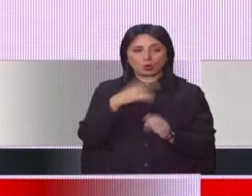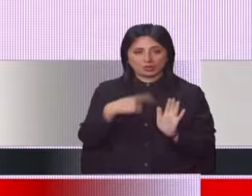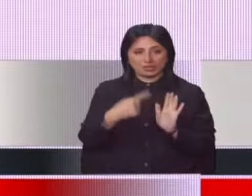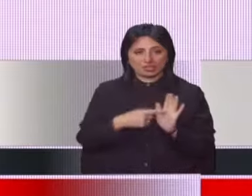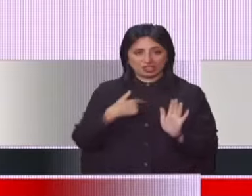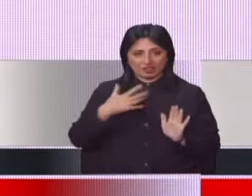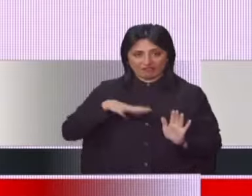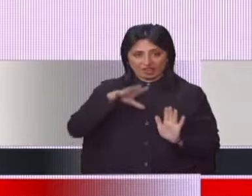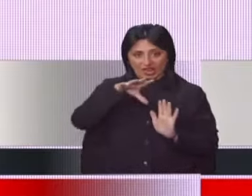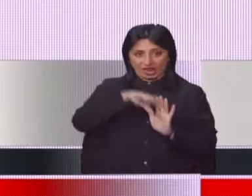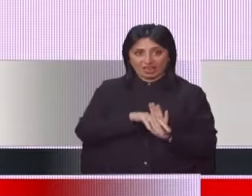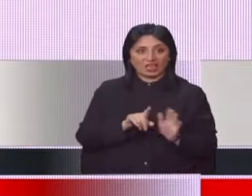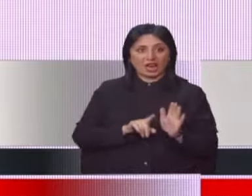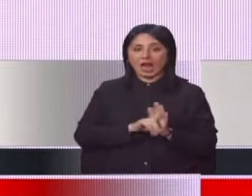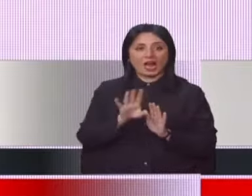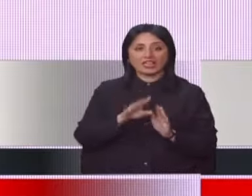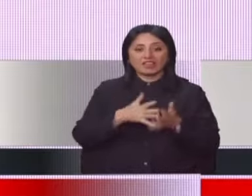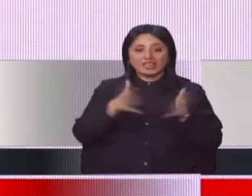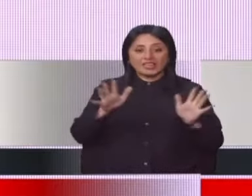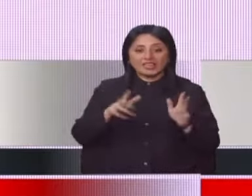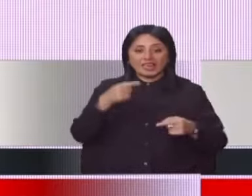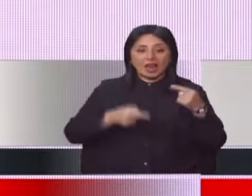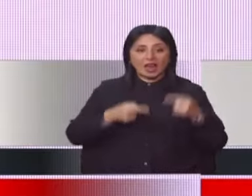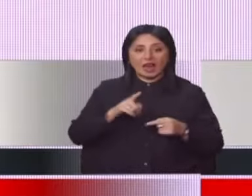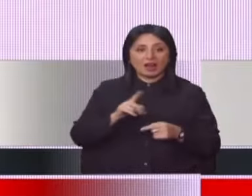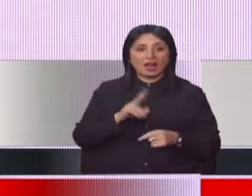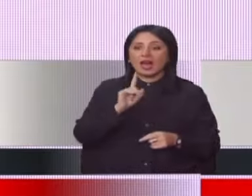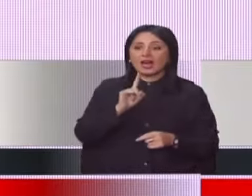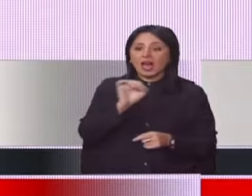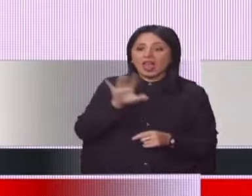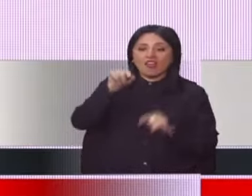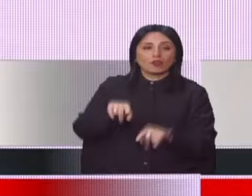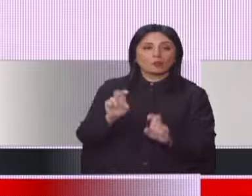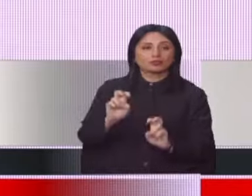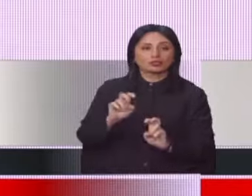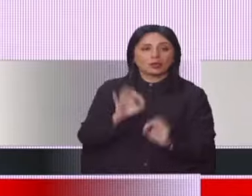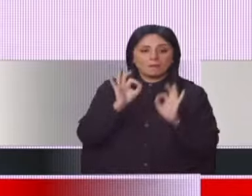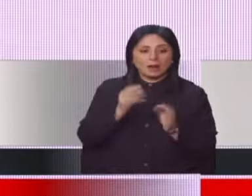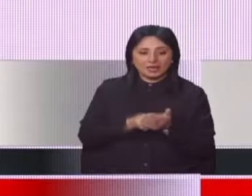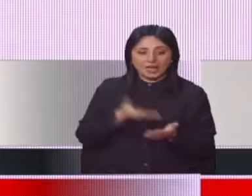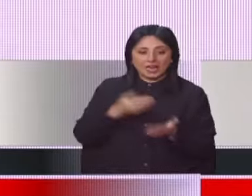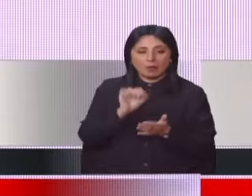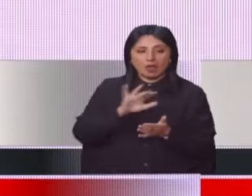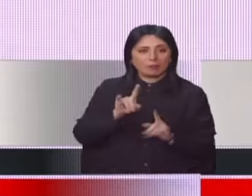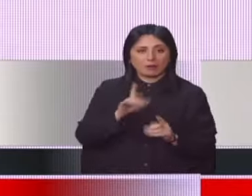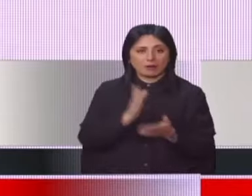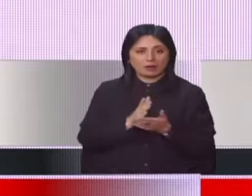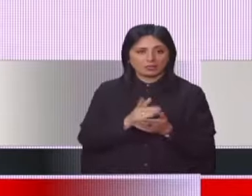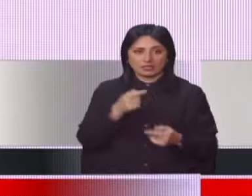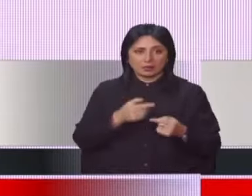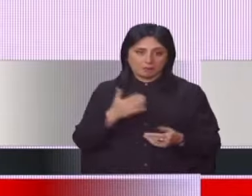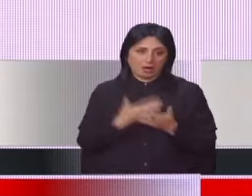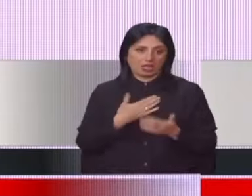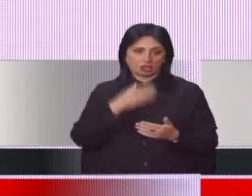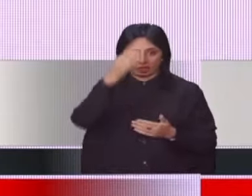ჩვენ ქვეყანაში, არ დაგვიწყია ღია განხილვა, ვინ რას გულისხმობს ევროპაში და რა არის მართლა ევროპული ღირებულებები. მაგალითად, ჩემი